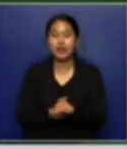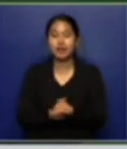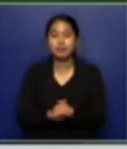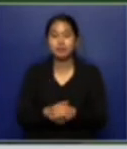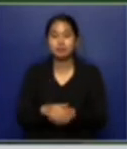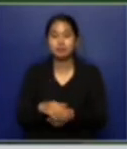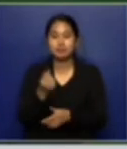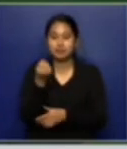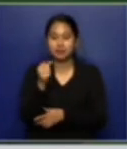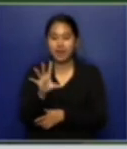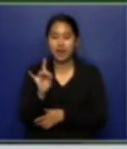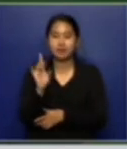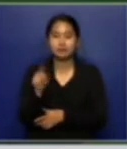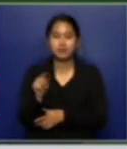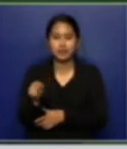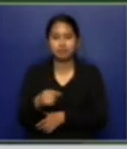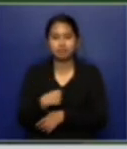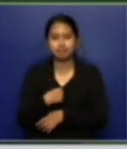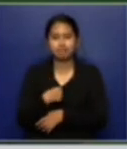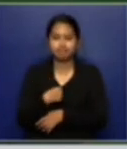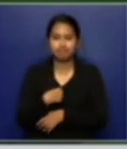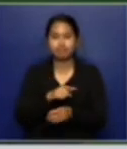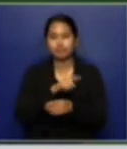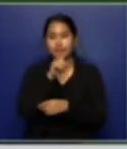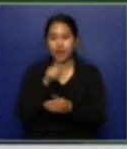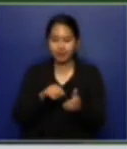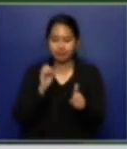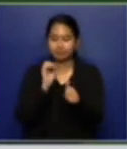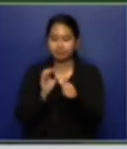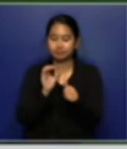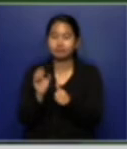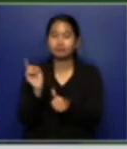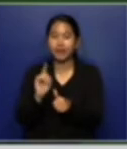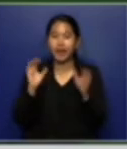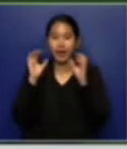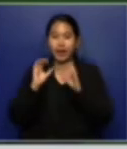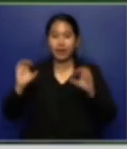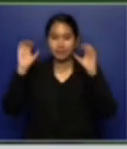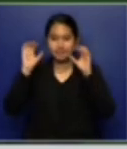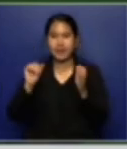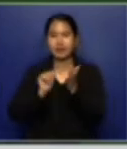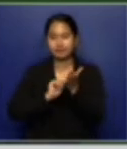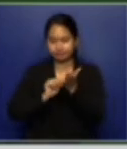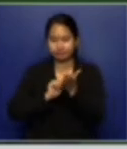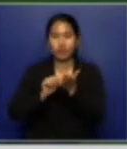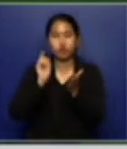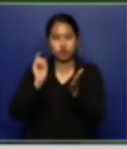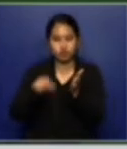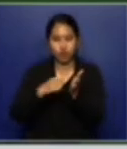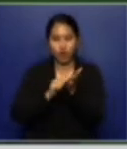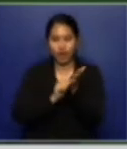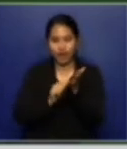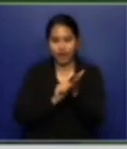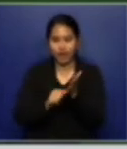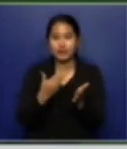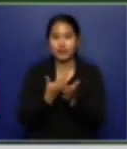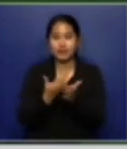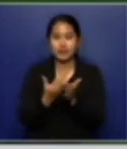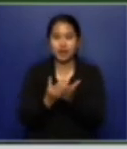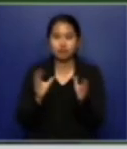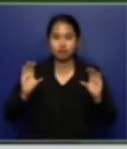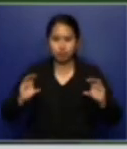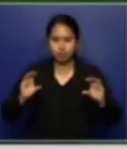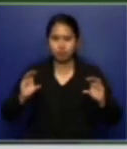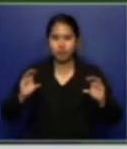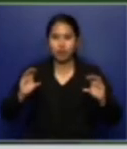เพียงร้อยละ18ดิฉันขอเสนอแนะว่ารัฐบาลควรจะปรับนะคะงบประมาณ2ส่วนนี้ให้มาเท่